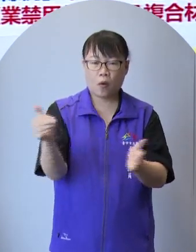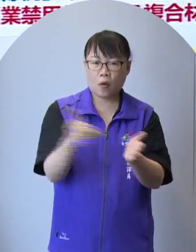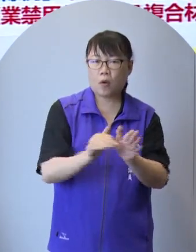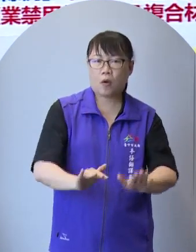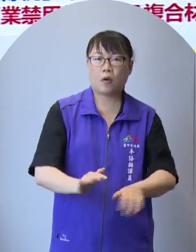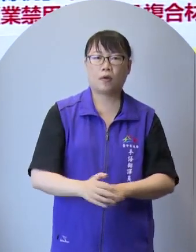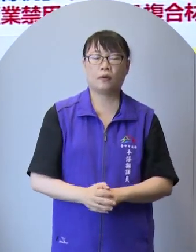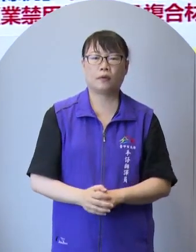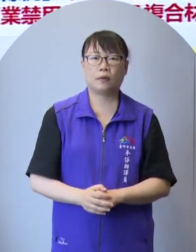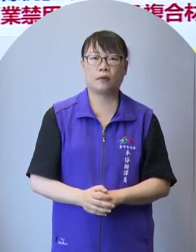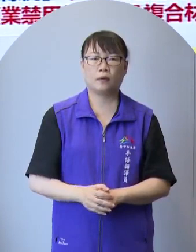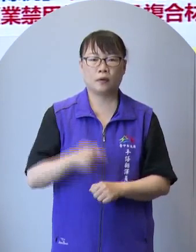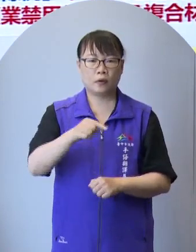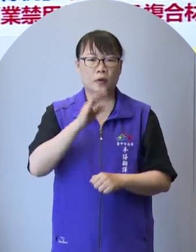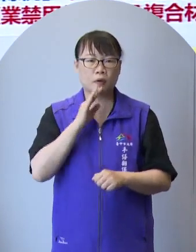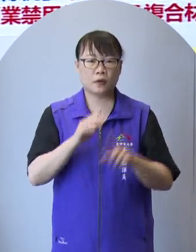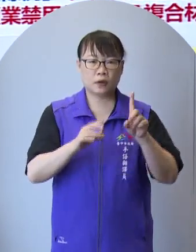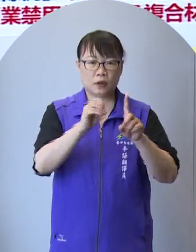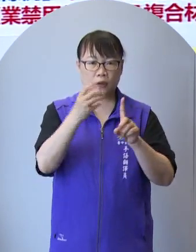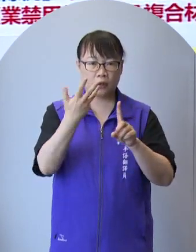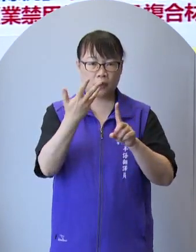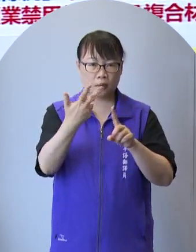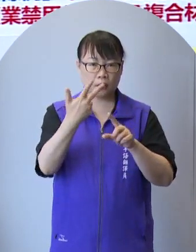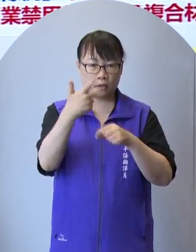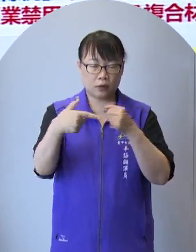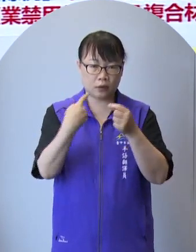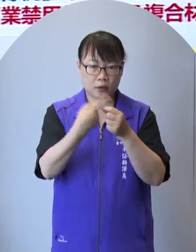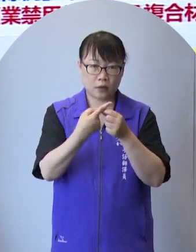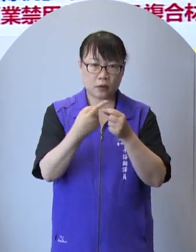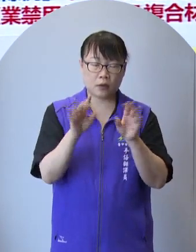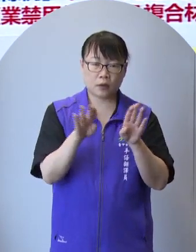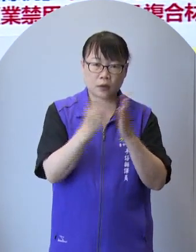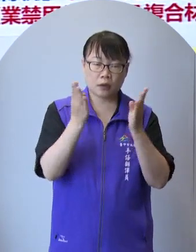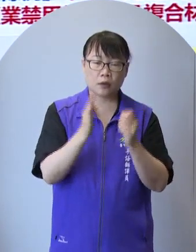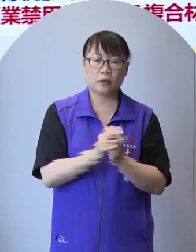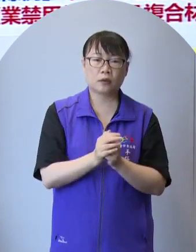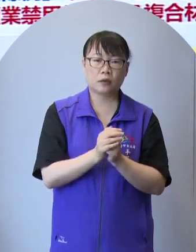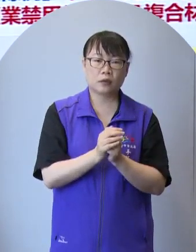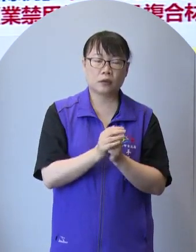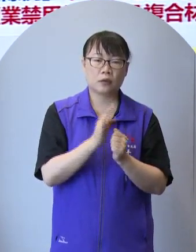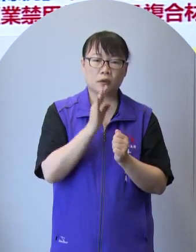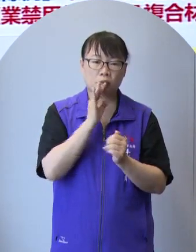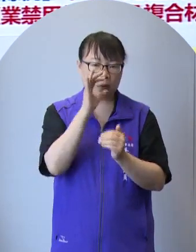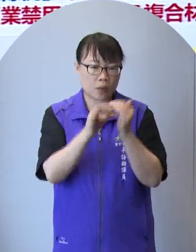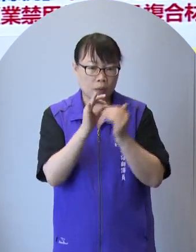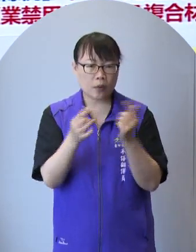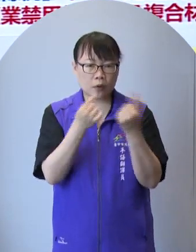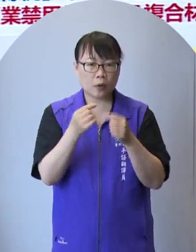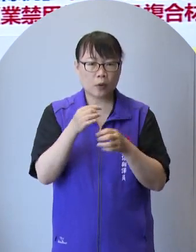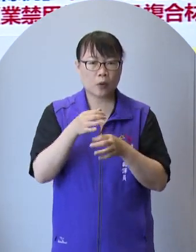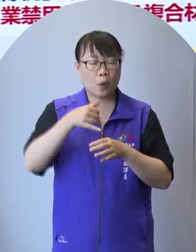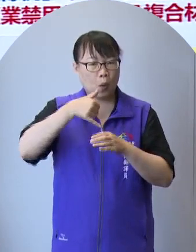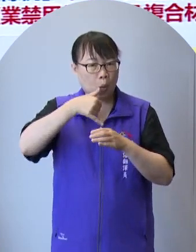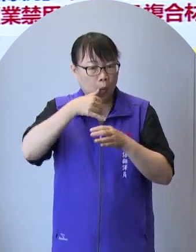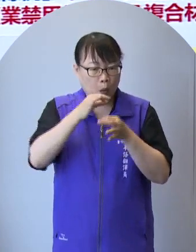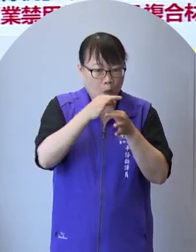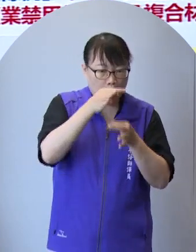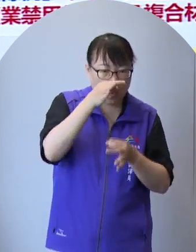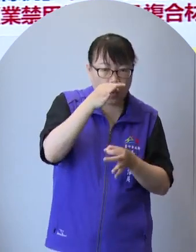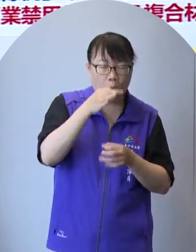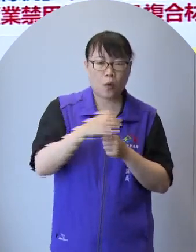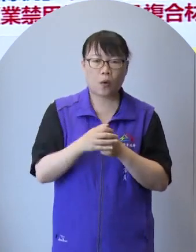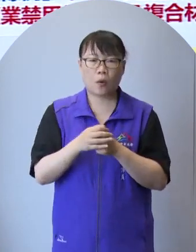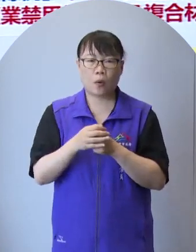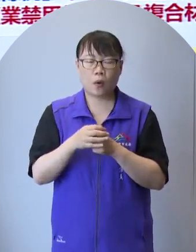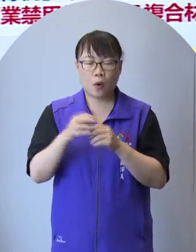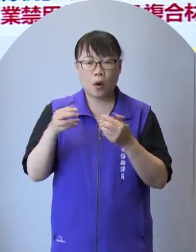到107年开始，有部分的管制措施，包括吸管，包括怕塑胶微粒，那包括免